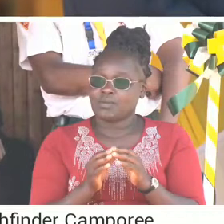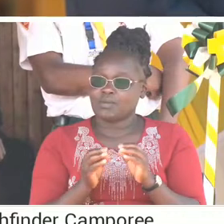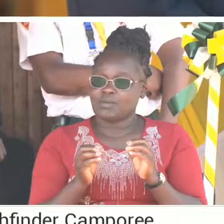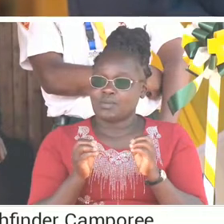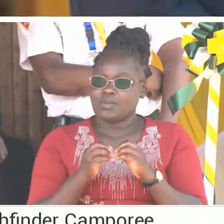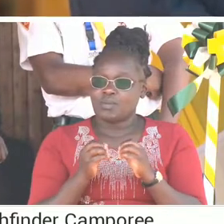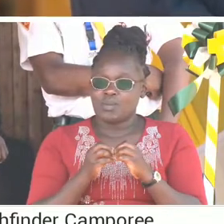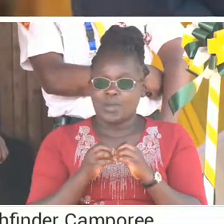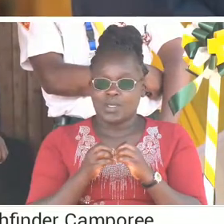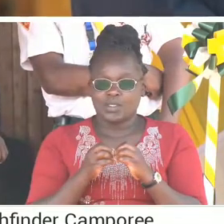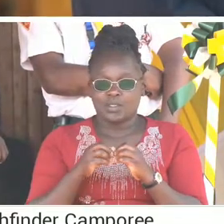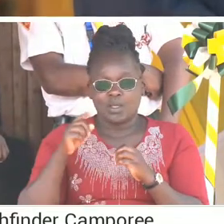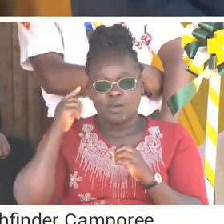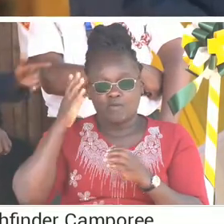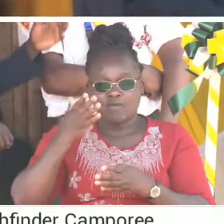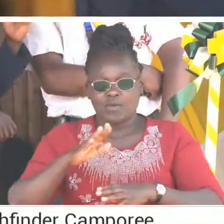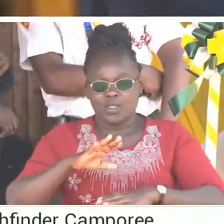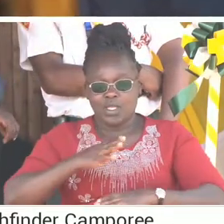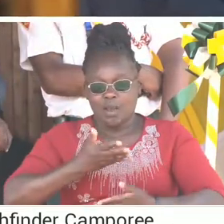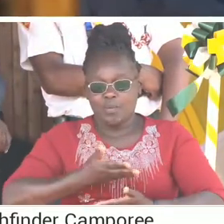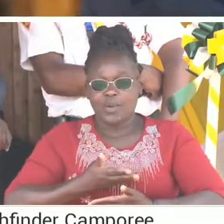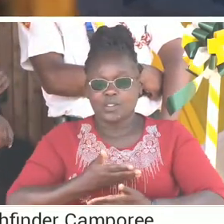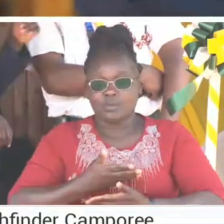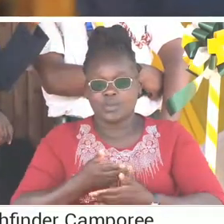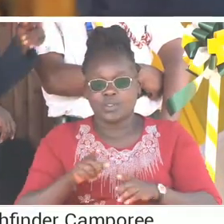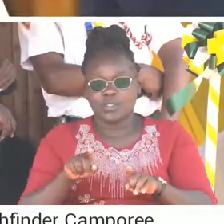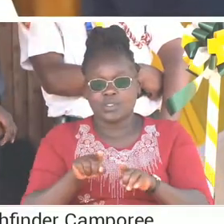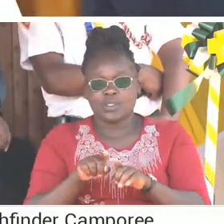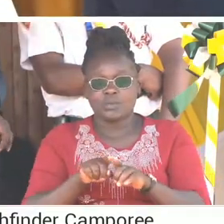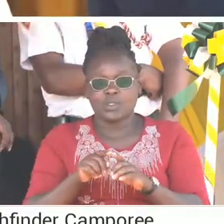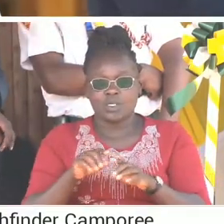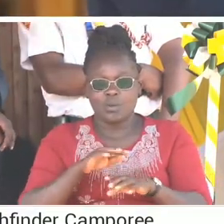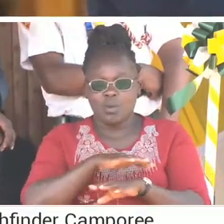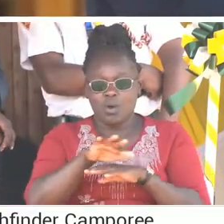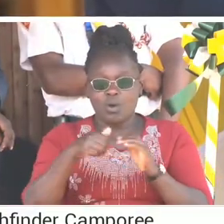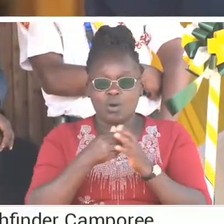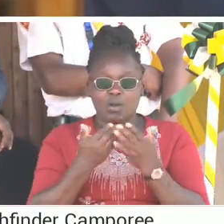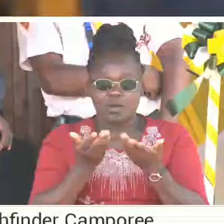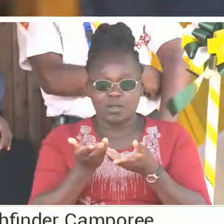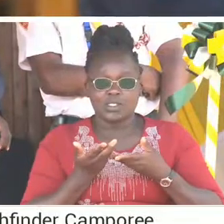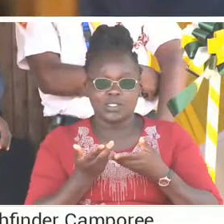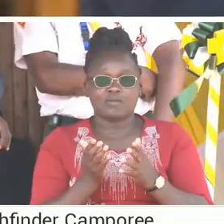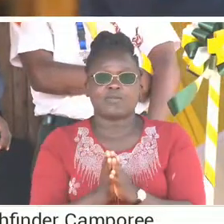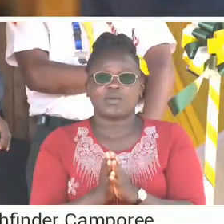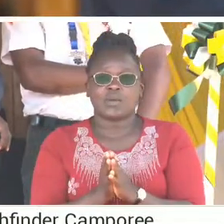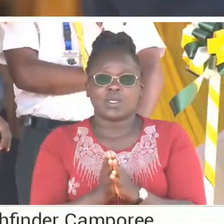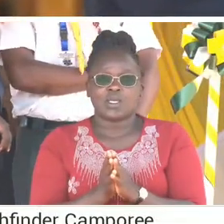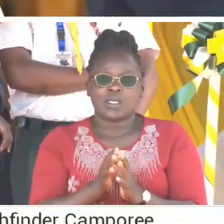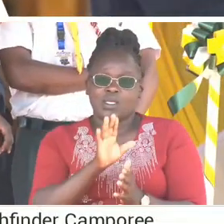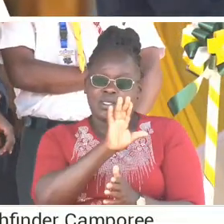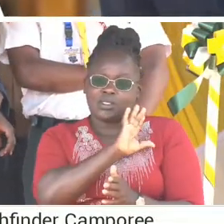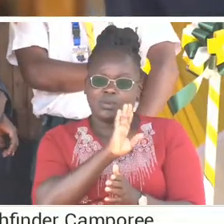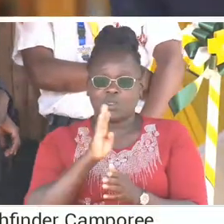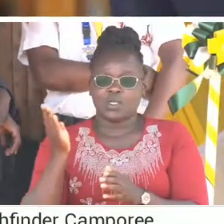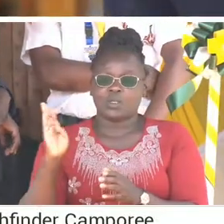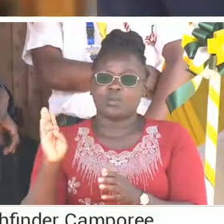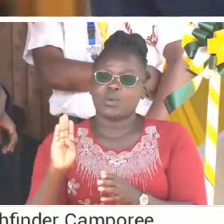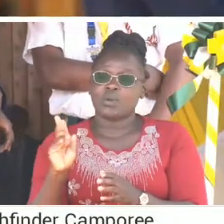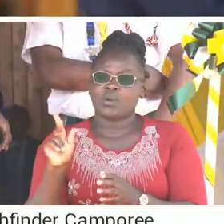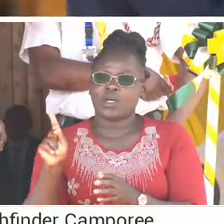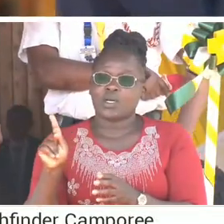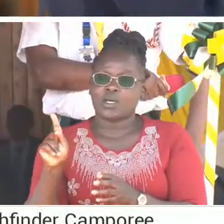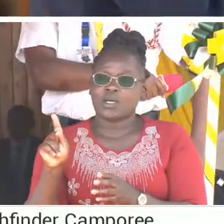za Camporee hiyo. Stesheni ya Chepterit walipata za rangi aina ya blue, Kaigat nao wakapewa